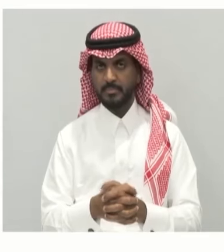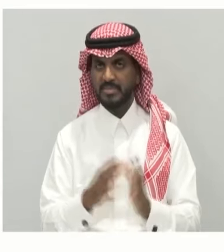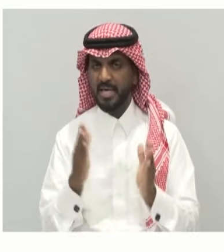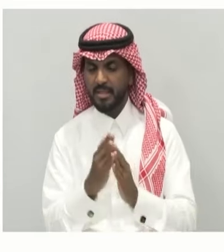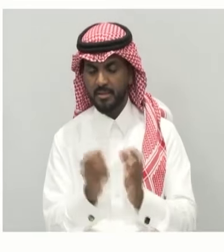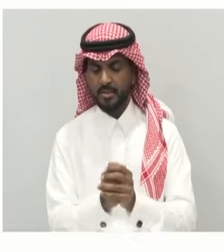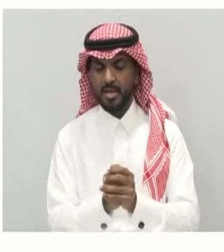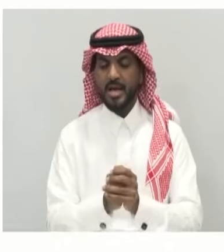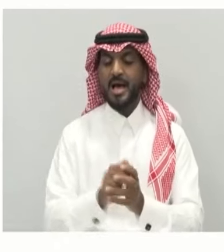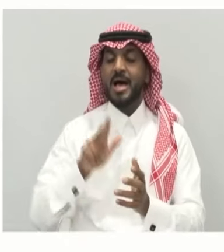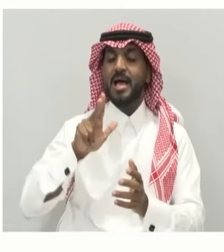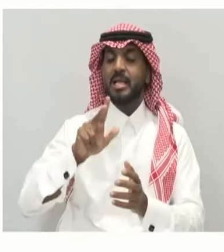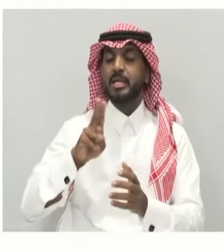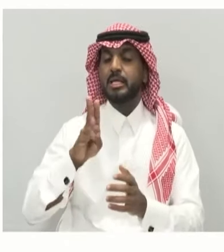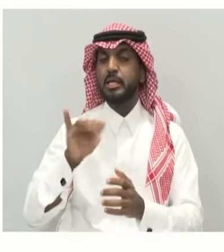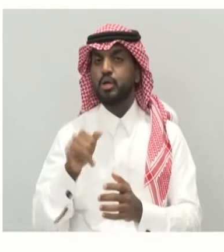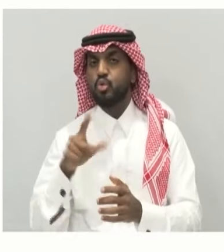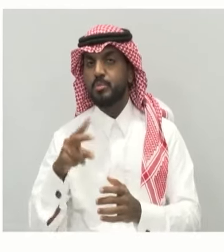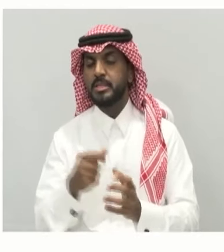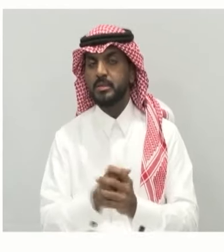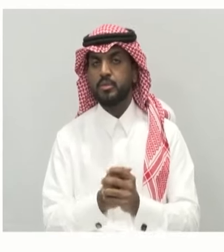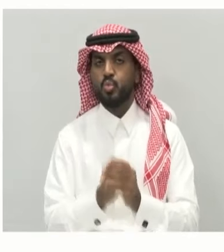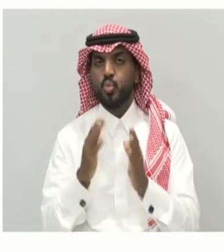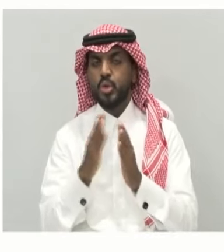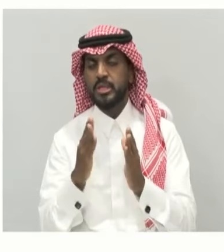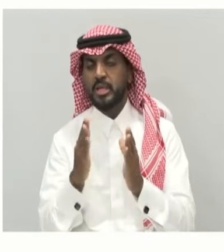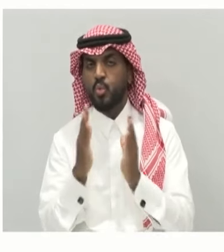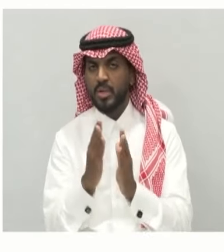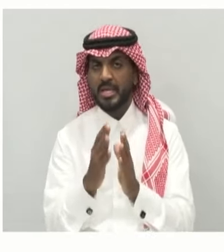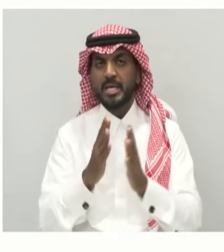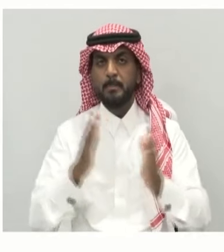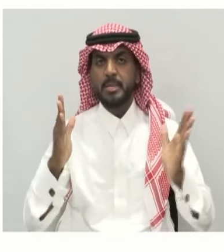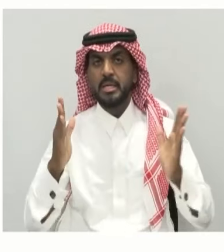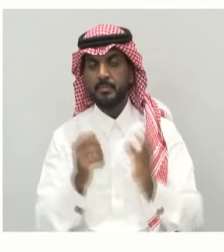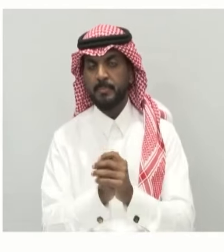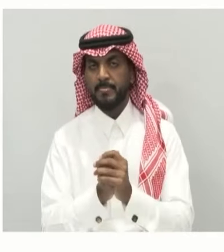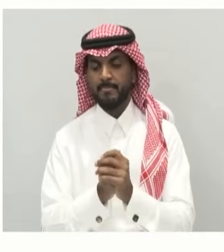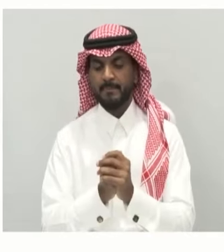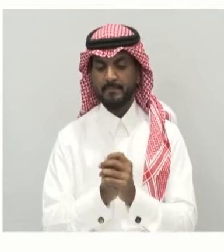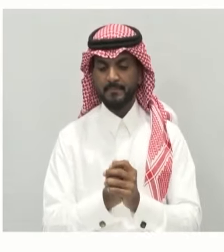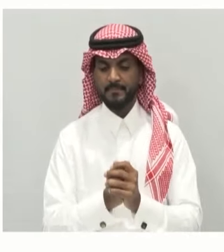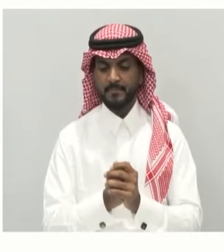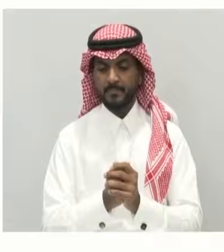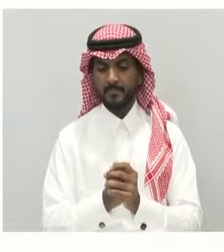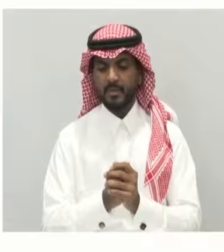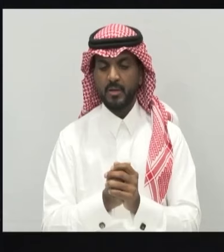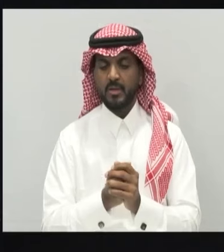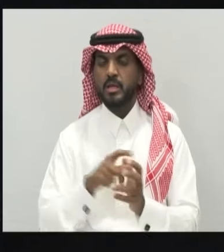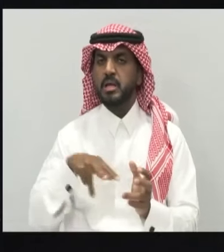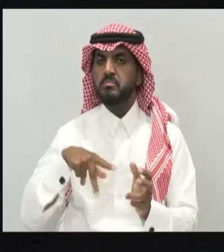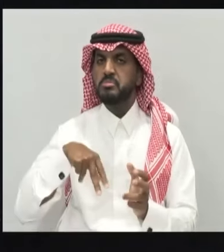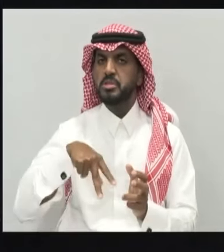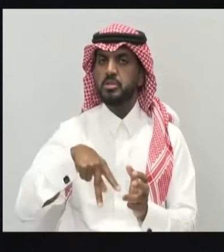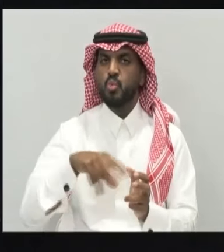جدا اما الكيلومتر ف فوحده كبيره جدا كيلومتر وحده كبيره جدا كان امشي